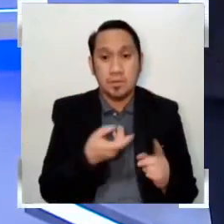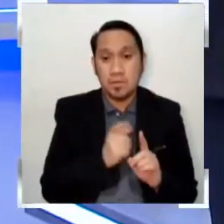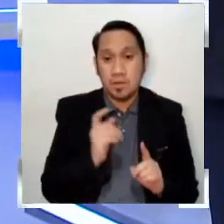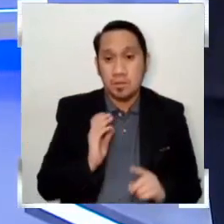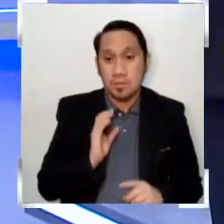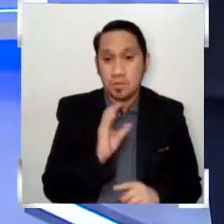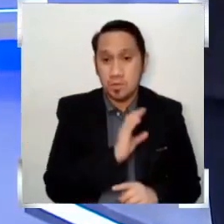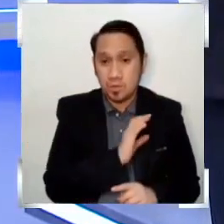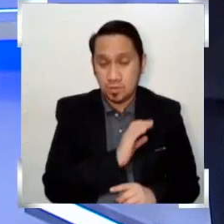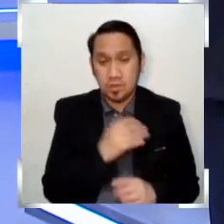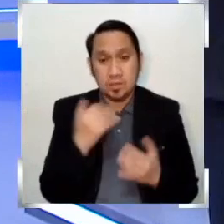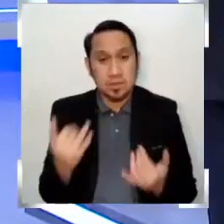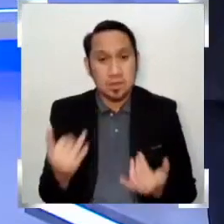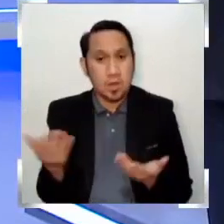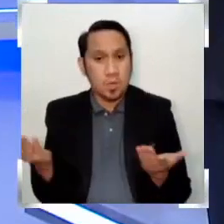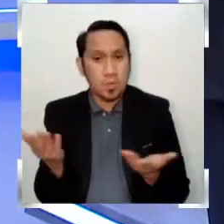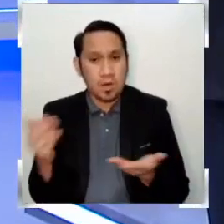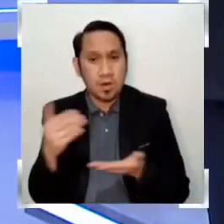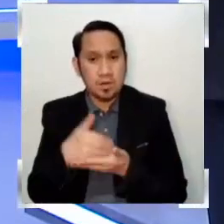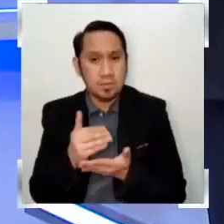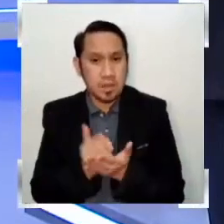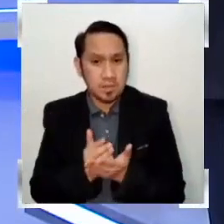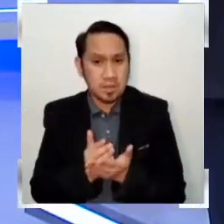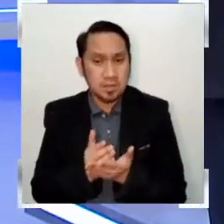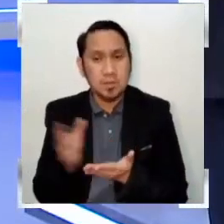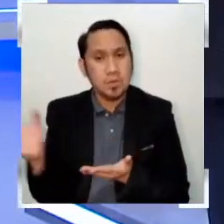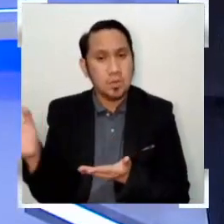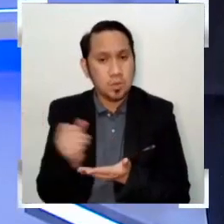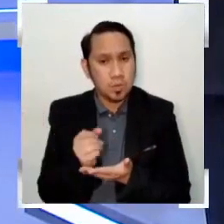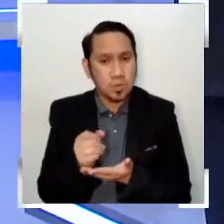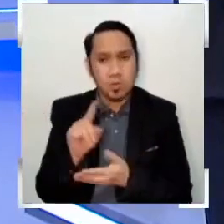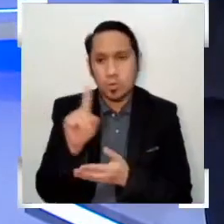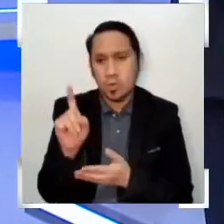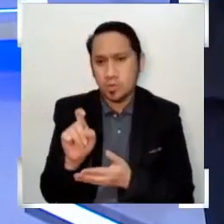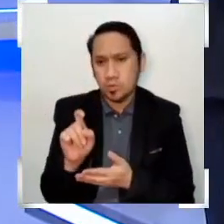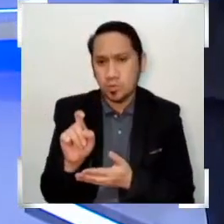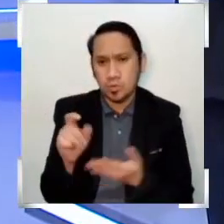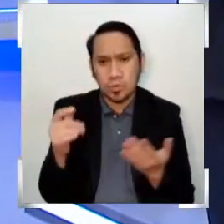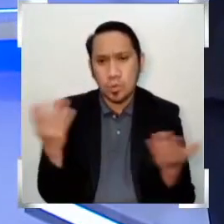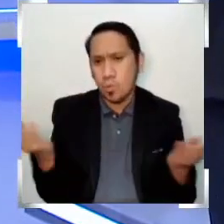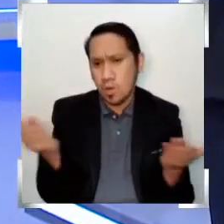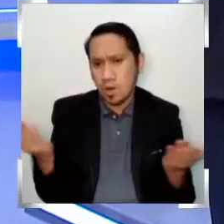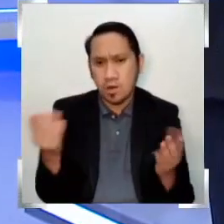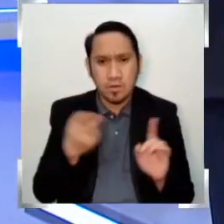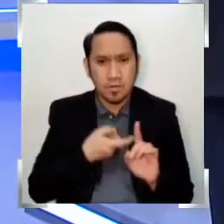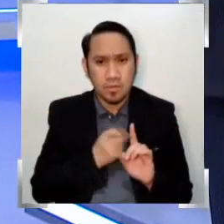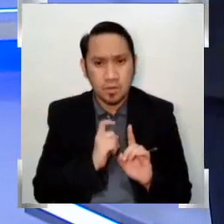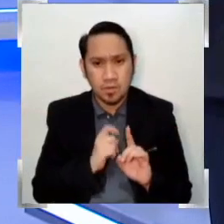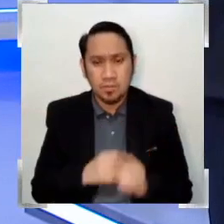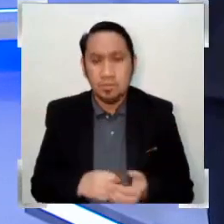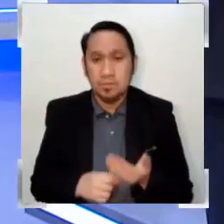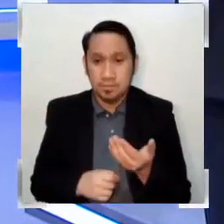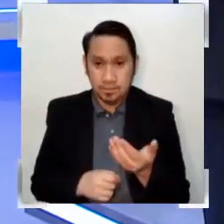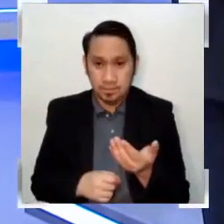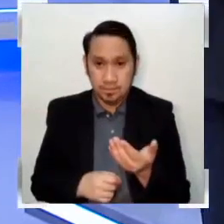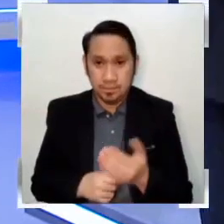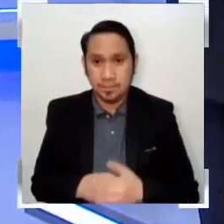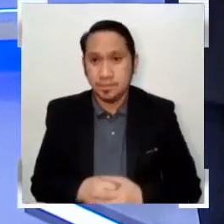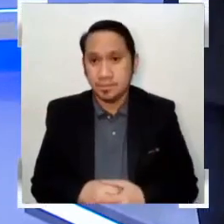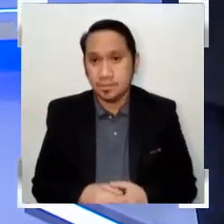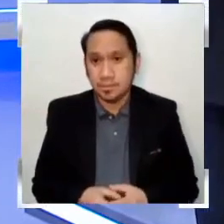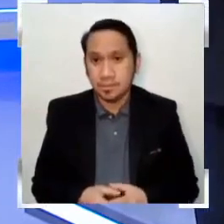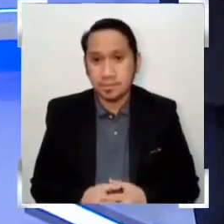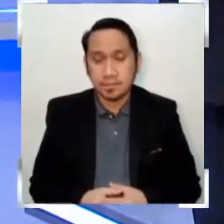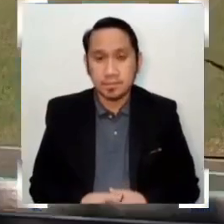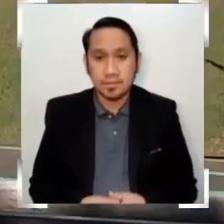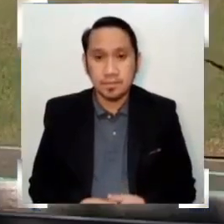pondong pagkukunan nito, kinwestiyon kung saan nga ba manggagaling. Saksi, sina Mab Gonzales at Tina Panganiban